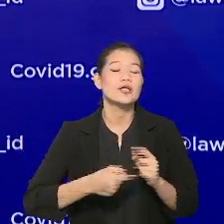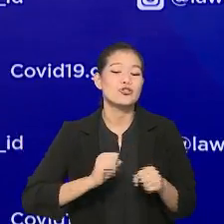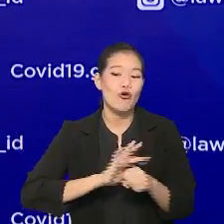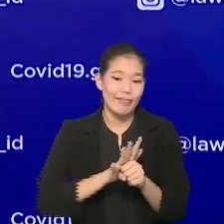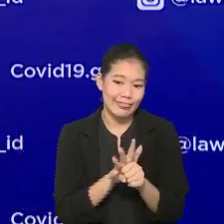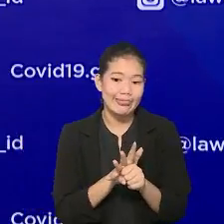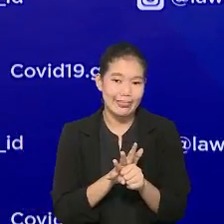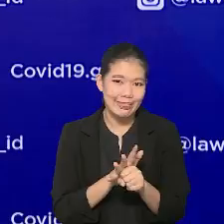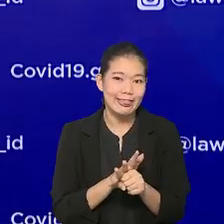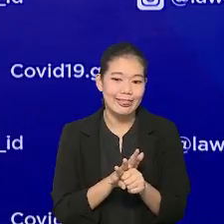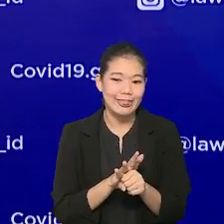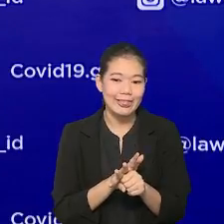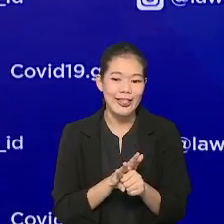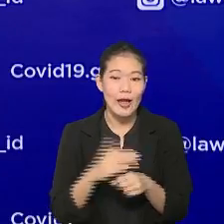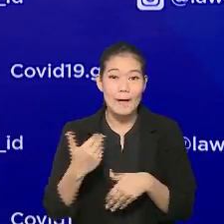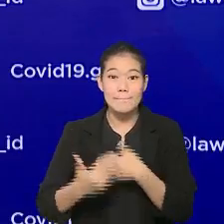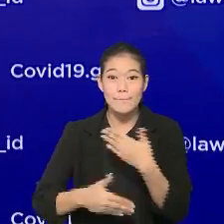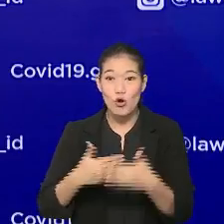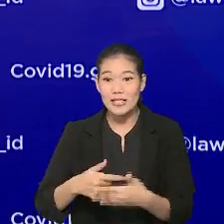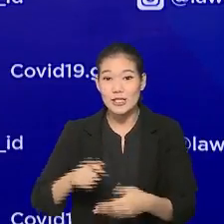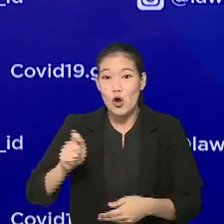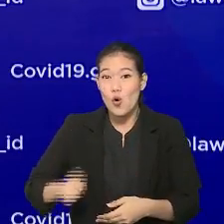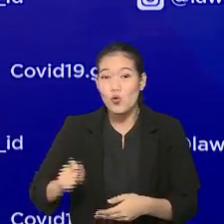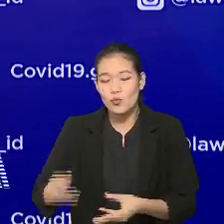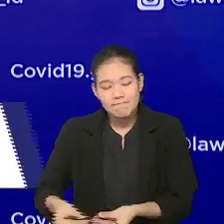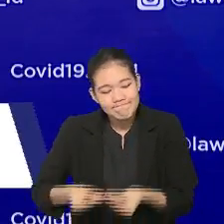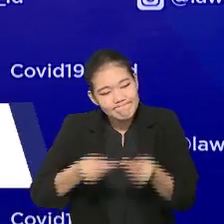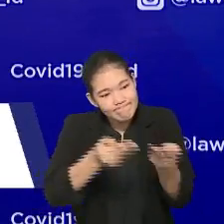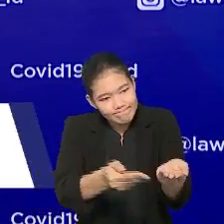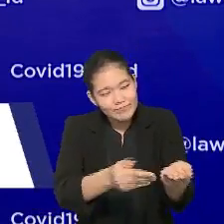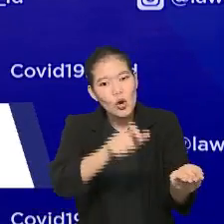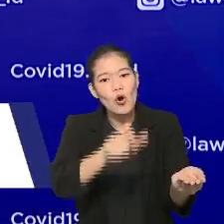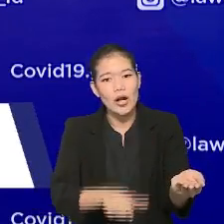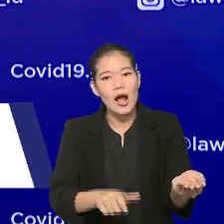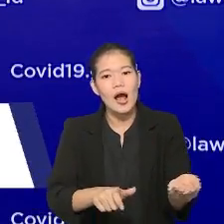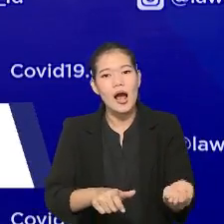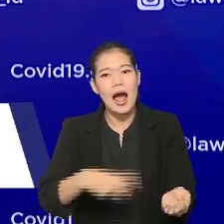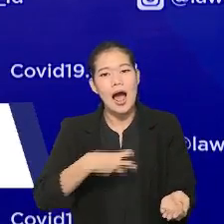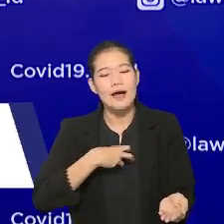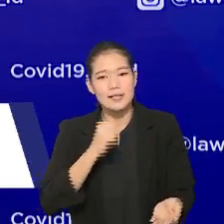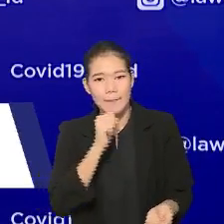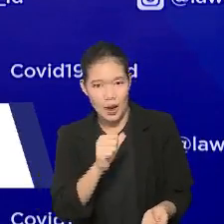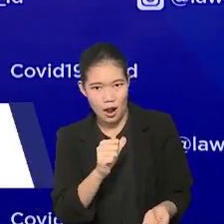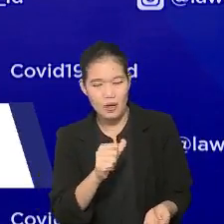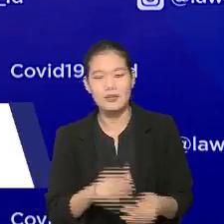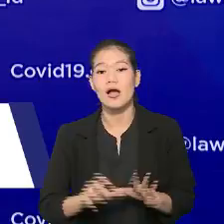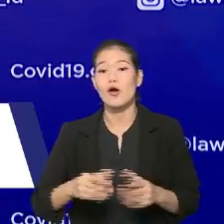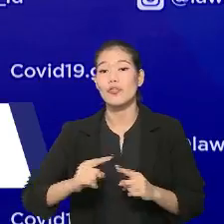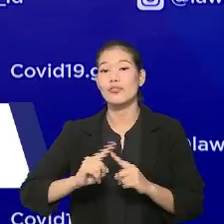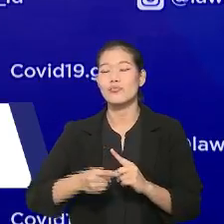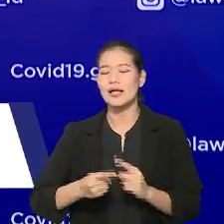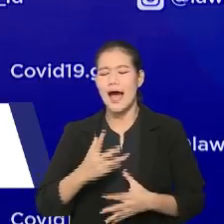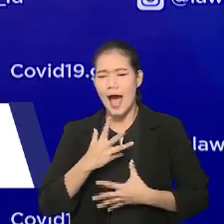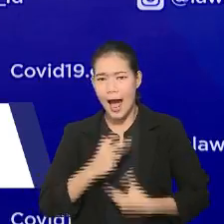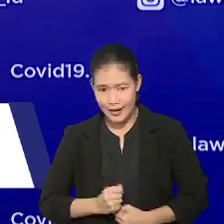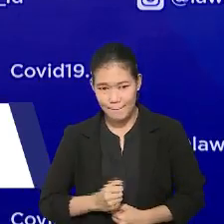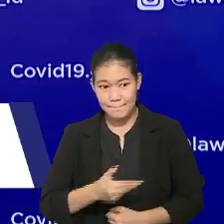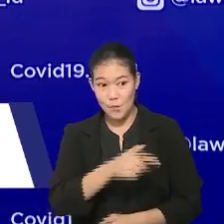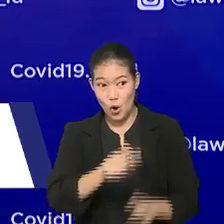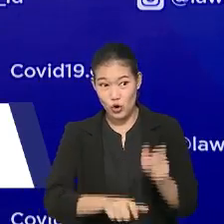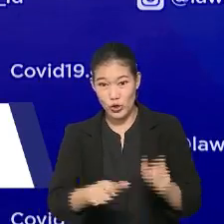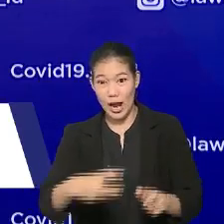COVID-19 menyerahkan proses penegakan hukum oleh pihak yang berwenang. Satgas berharap seluruh pihak yang